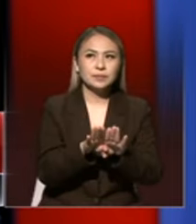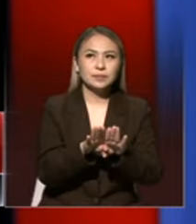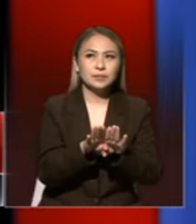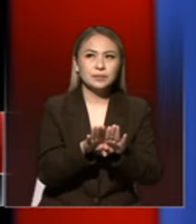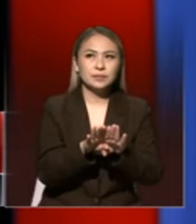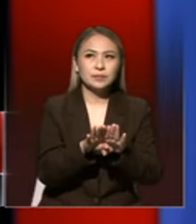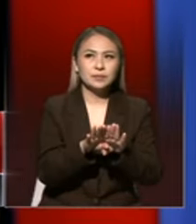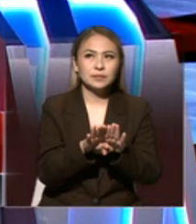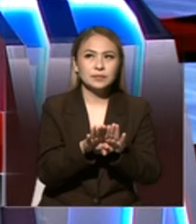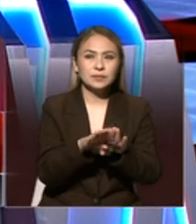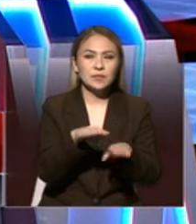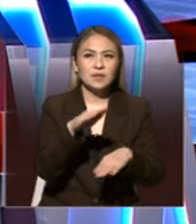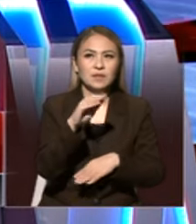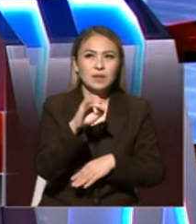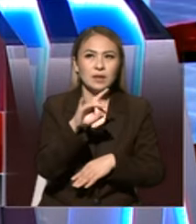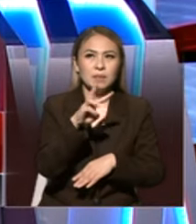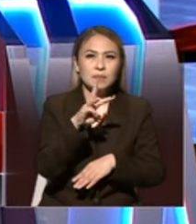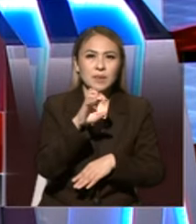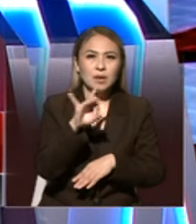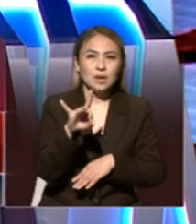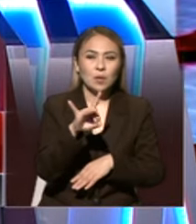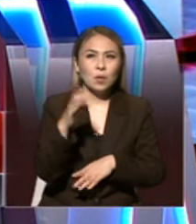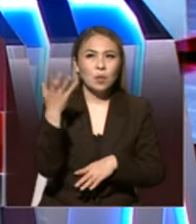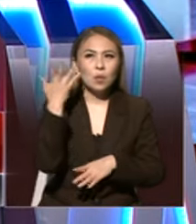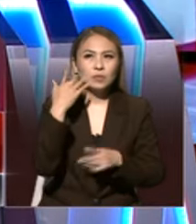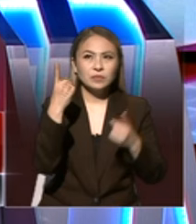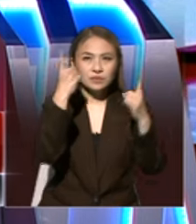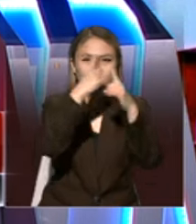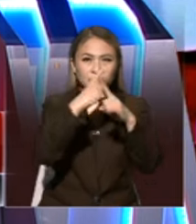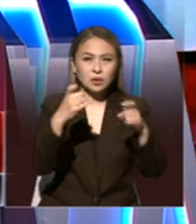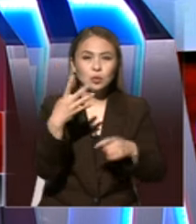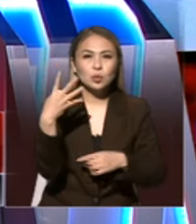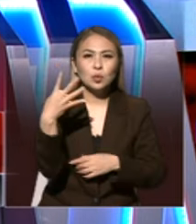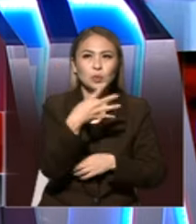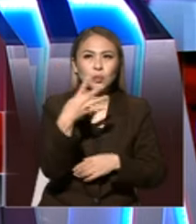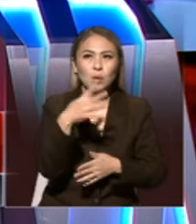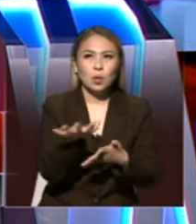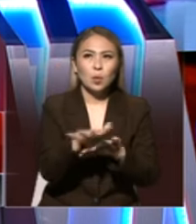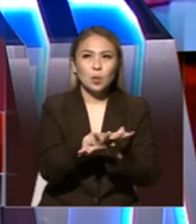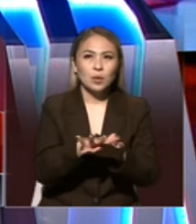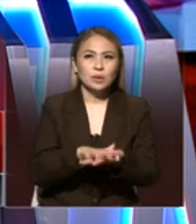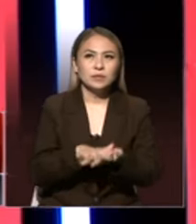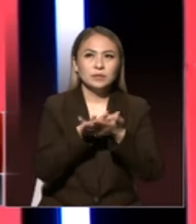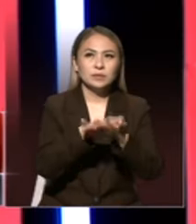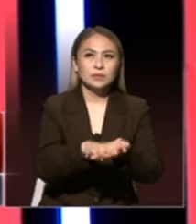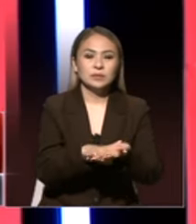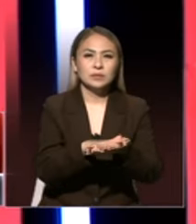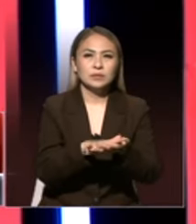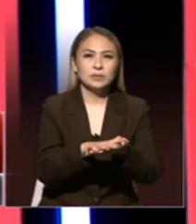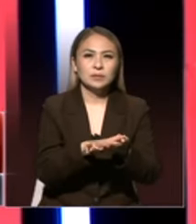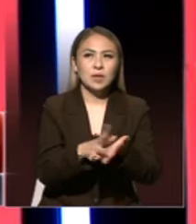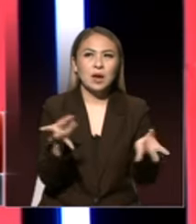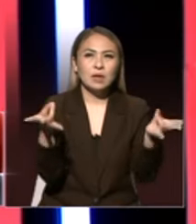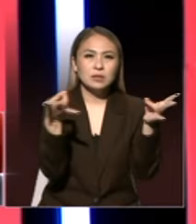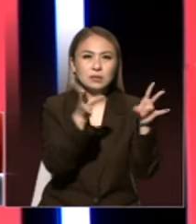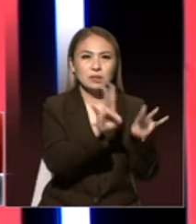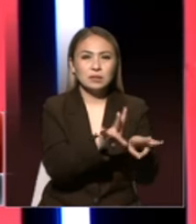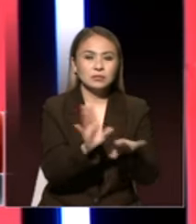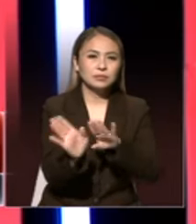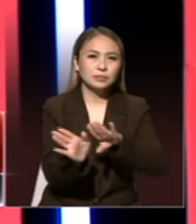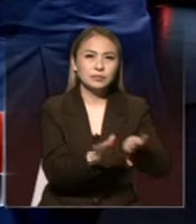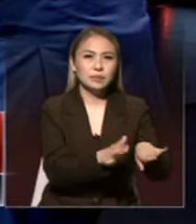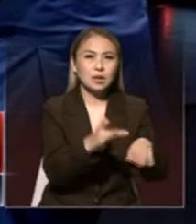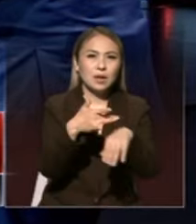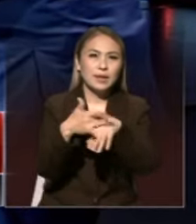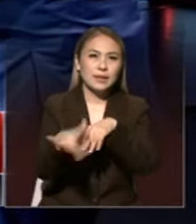шығар, ана фермерлер одағы мәліметі бойынша 4 мың өтініш жағдай қараусыз қалды. Ақшаны таусылып